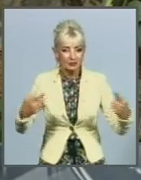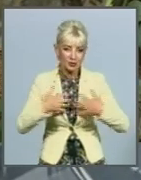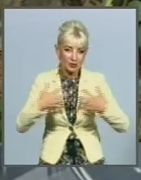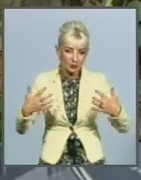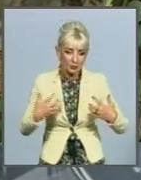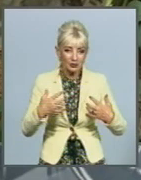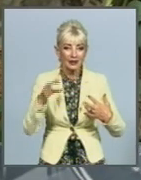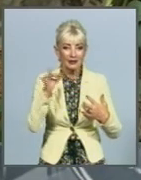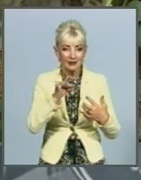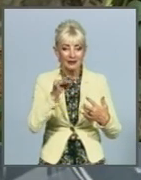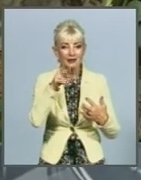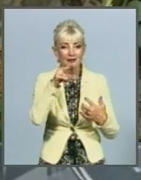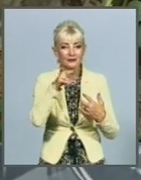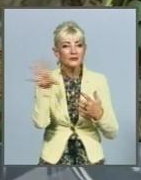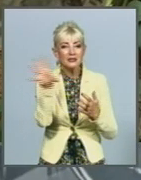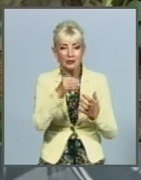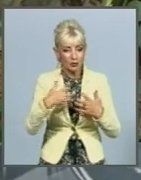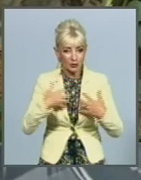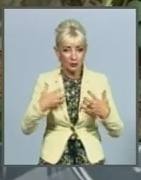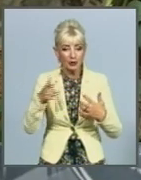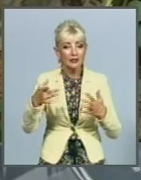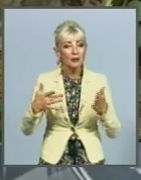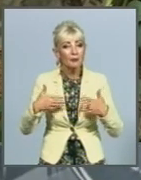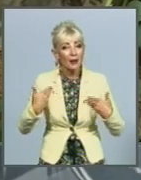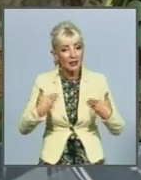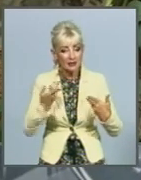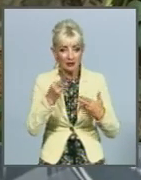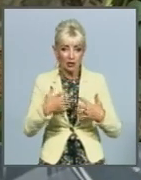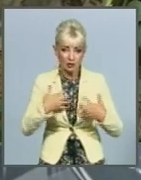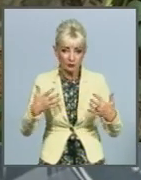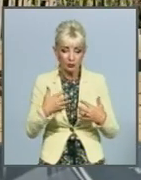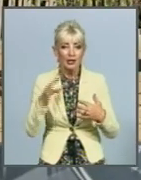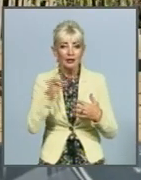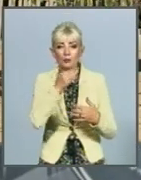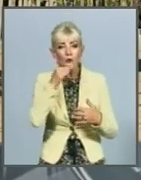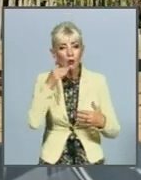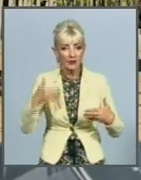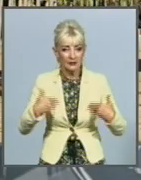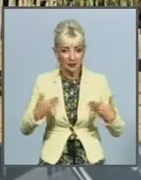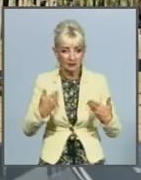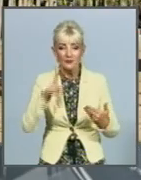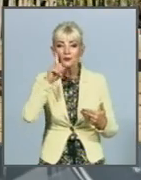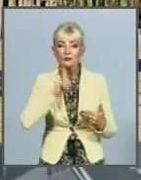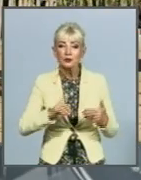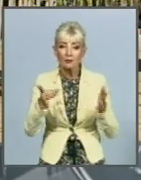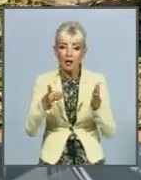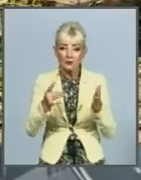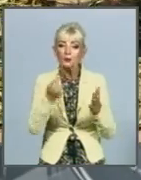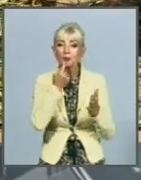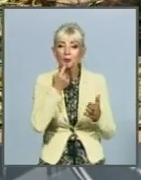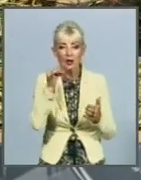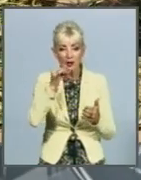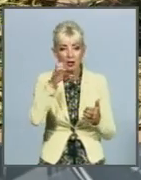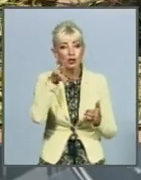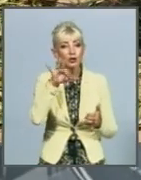та навіть дикобразів. Кавуни корисні для травлення тварин і збагачення вітамінами. Смачною ягодою ласували і